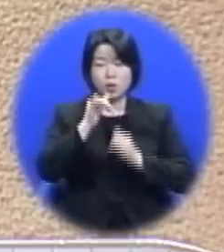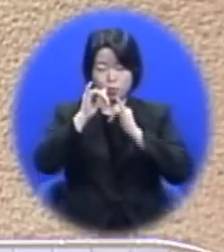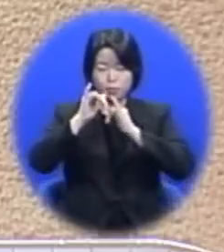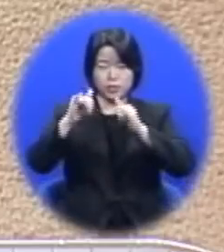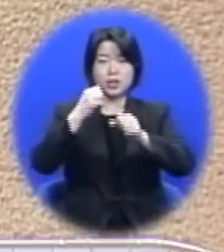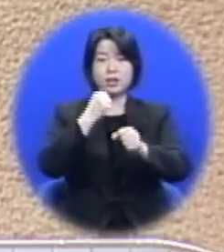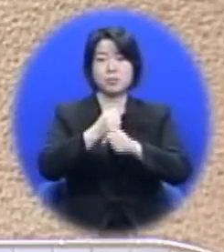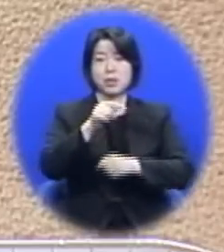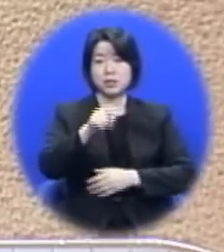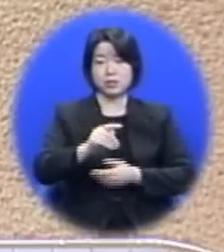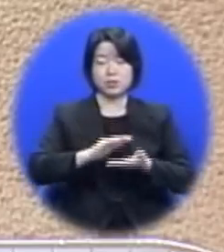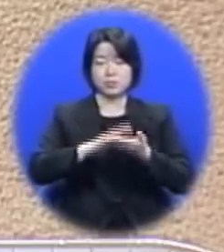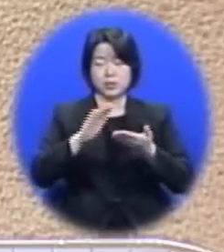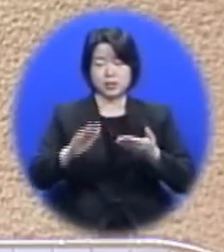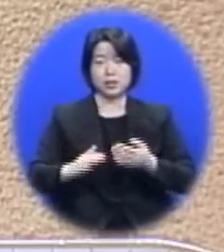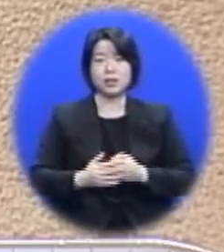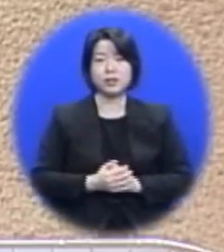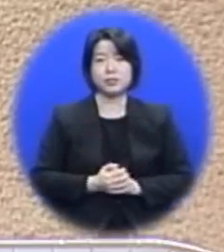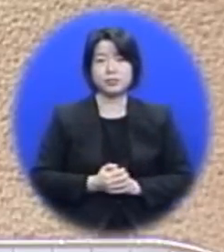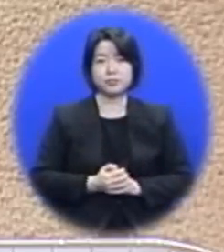만든 거라니까.